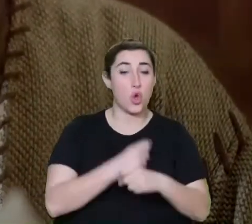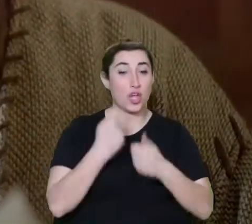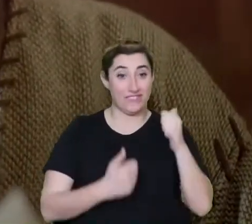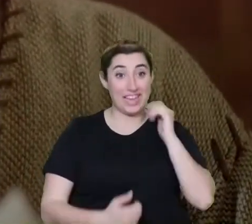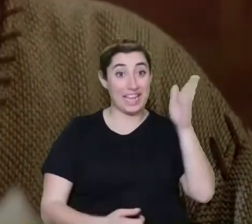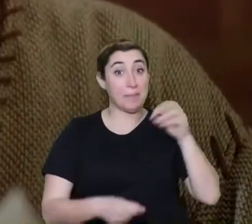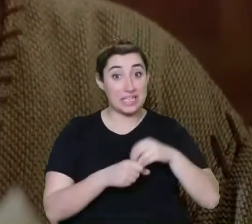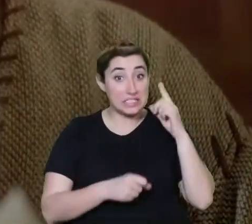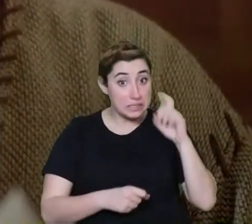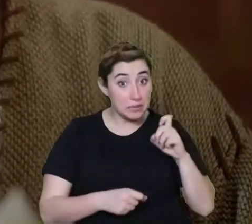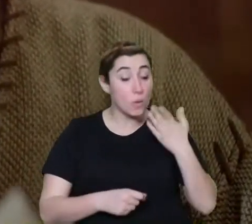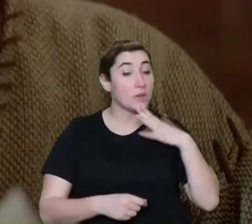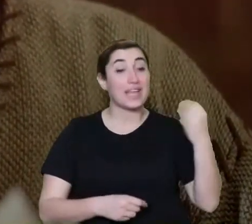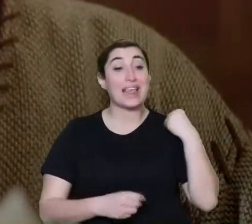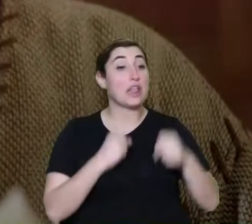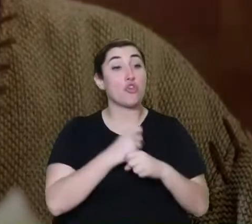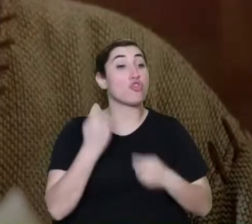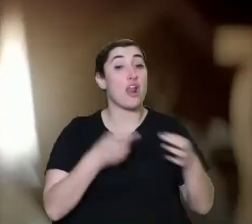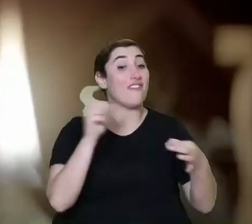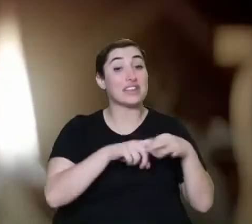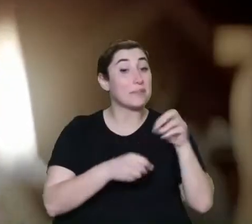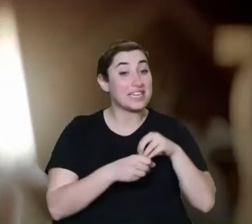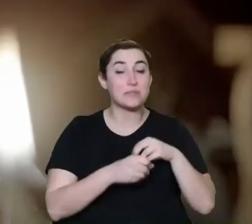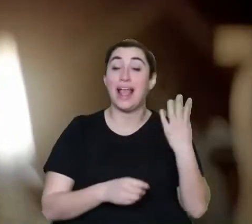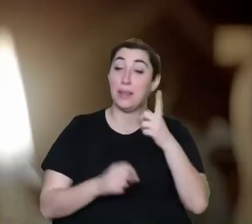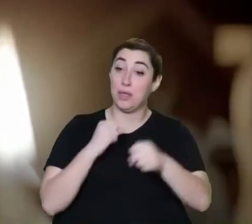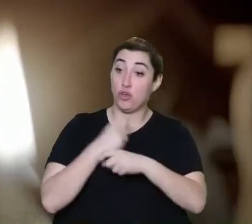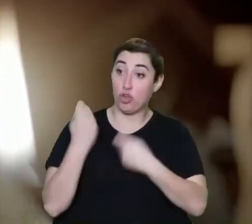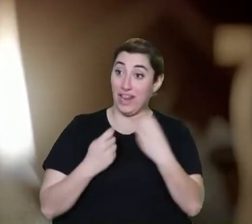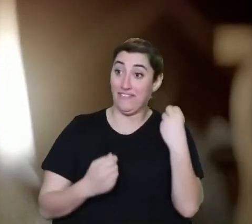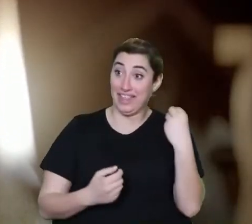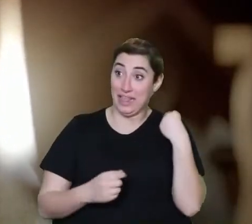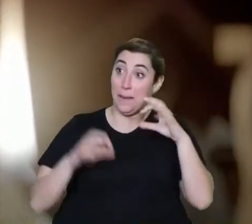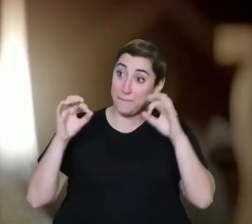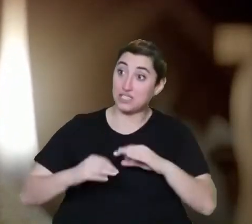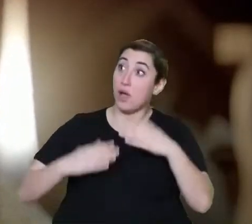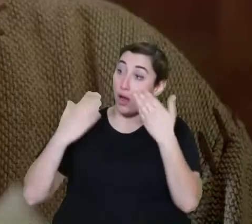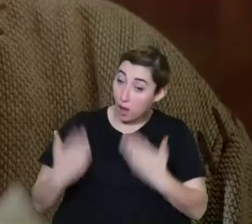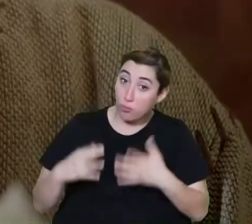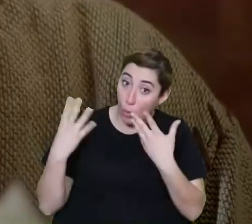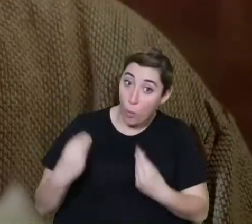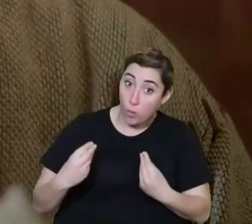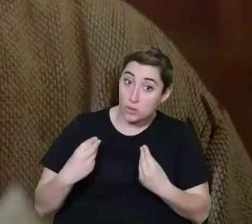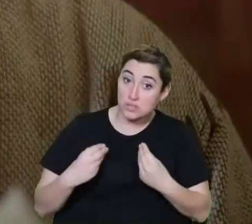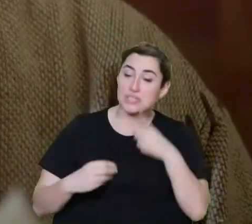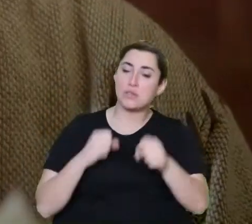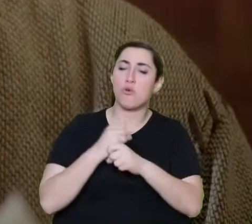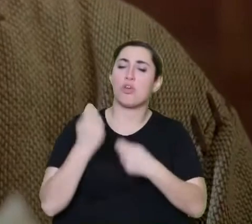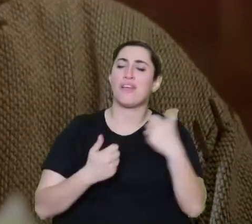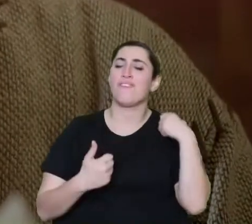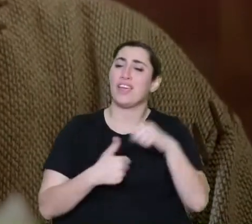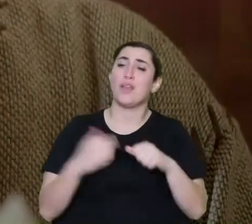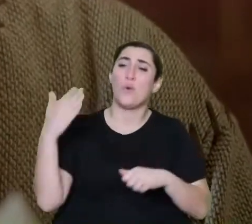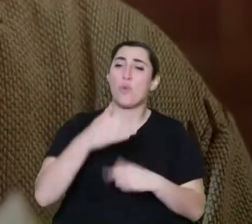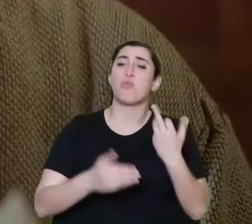Vazifeye dönüşümüze mi? Yeni vazife yerimize mi? Hele vazifeye dönüşünüze bir tamam desin Hazret. Seni vazifeye döndürüp